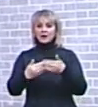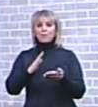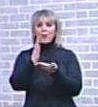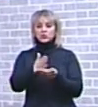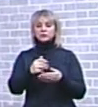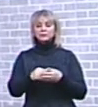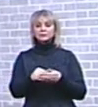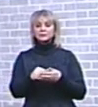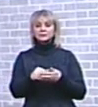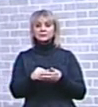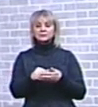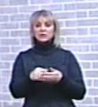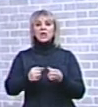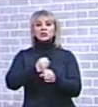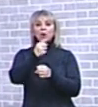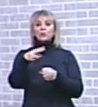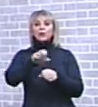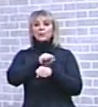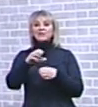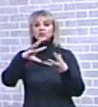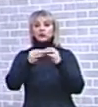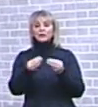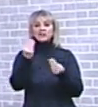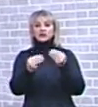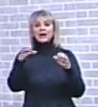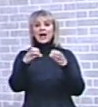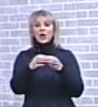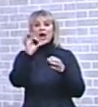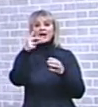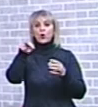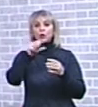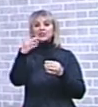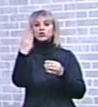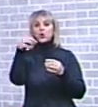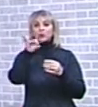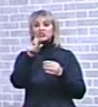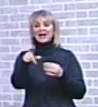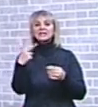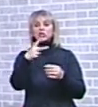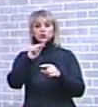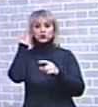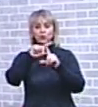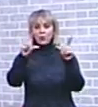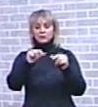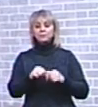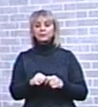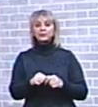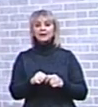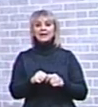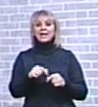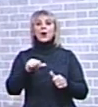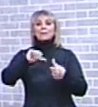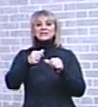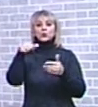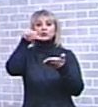марш! На кубок победителя в итоге нашутила команда «Орел и трешка» из третьей школы.